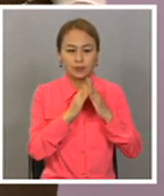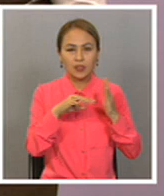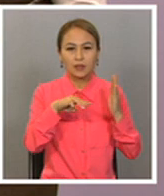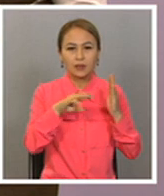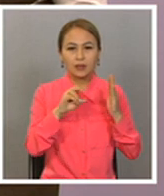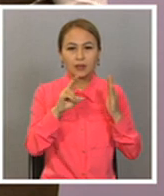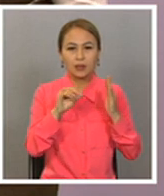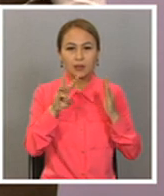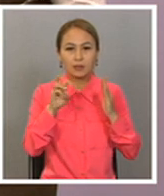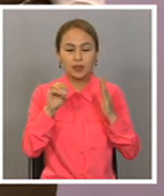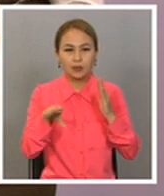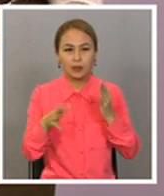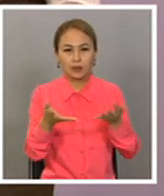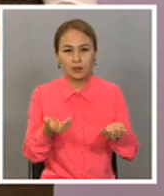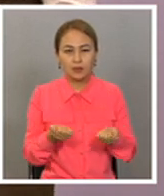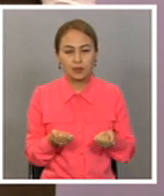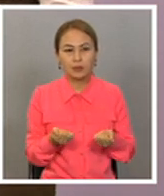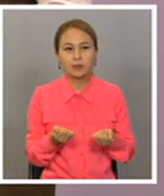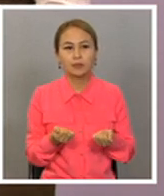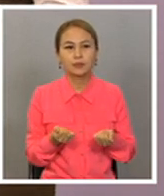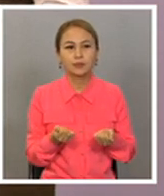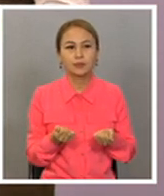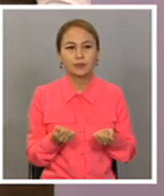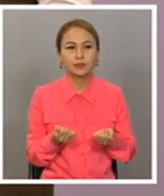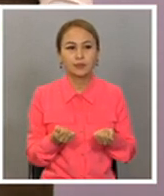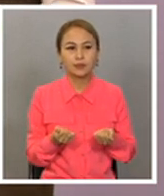Tek emet alamız.